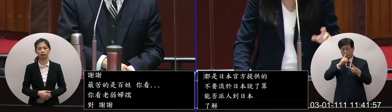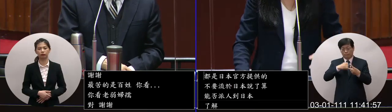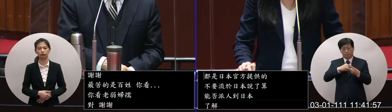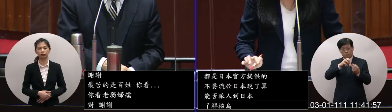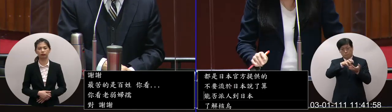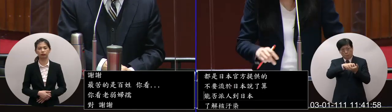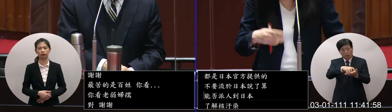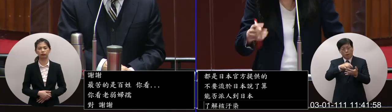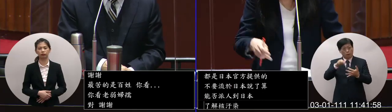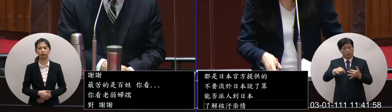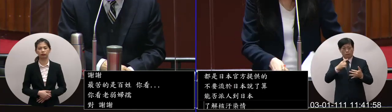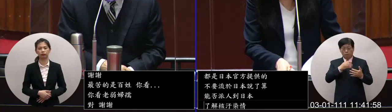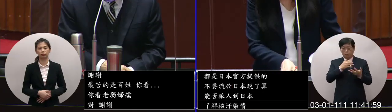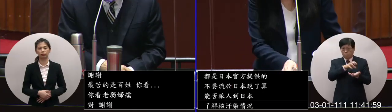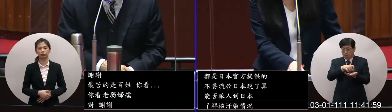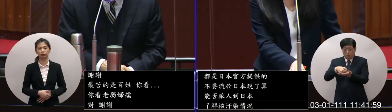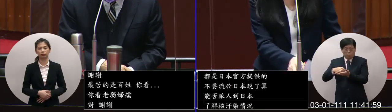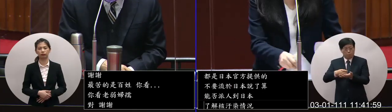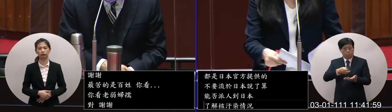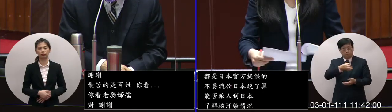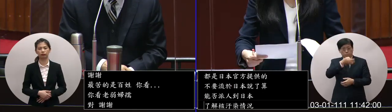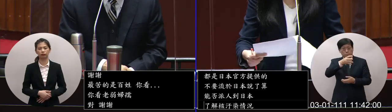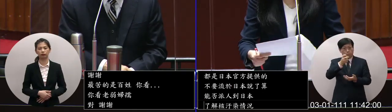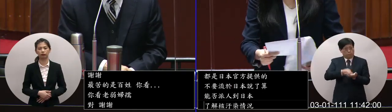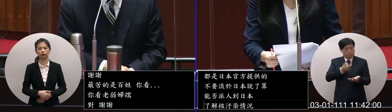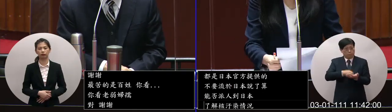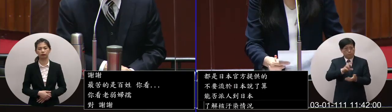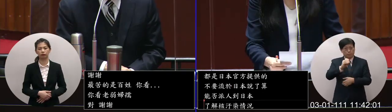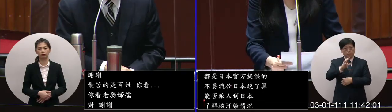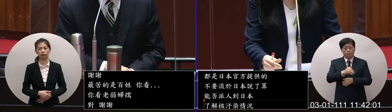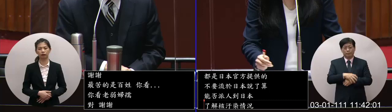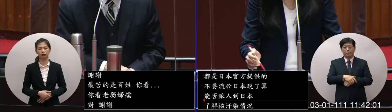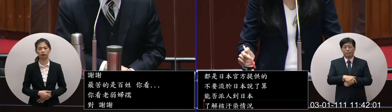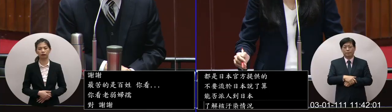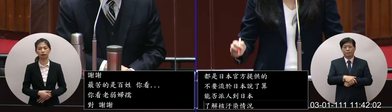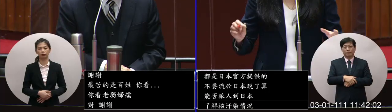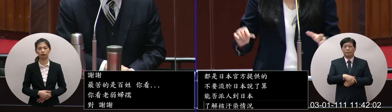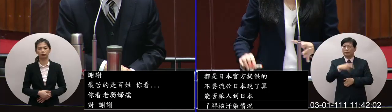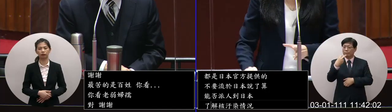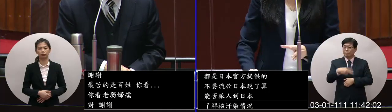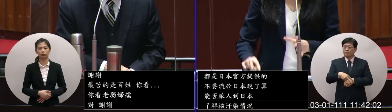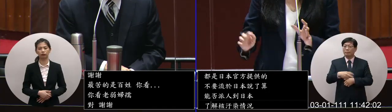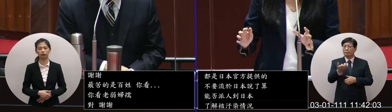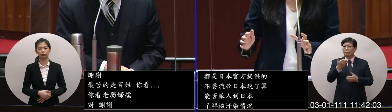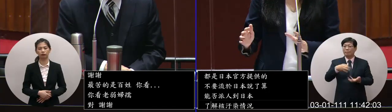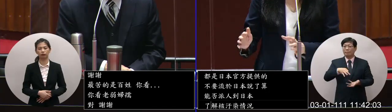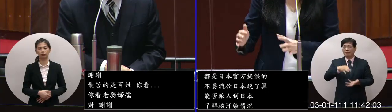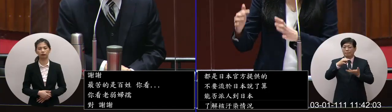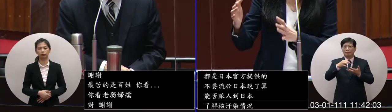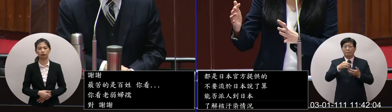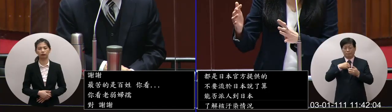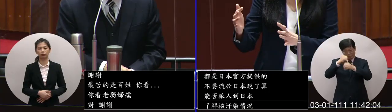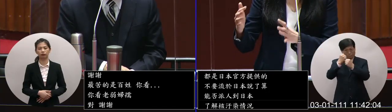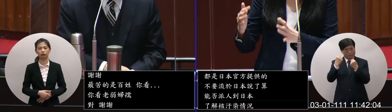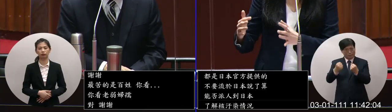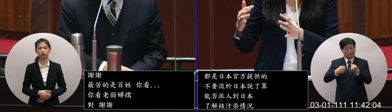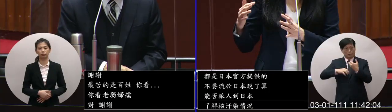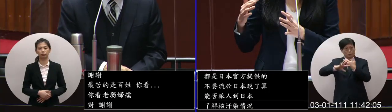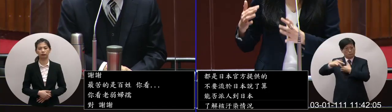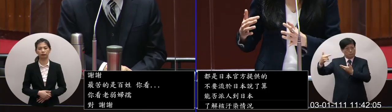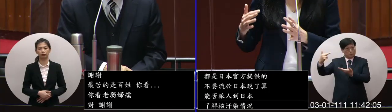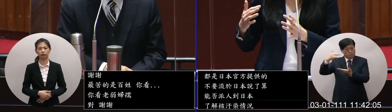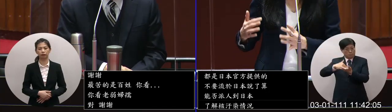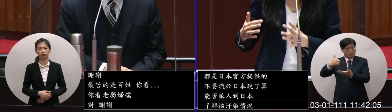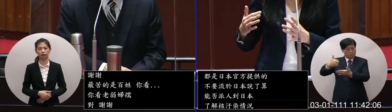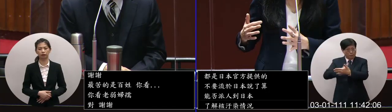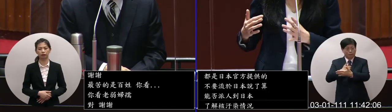发上面这个流程够不够严谨哦？那再来呢，我想我们所有企业的检验都是在边境，可是我们